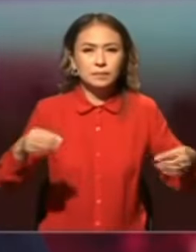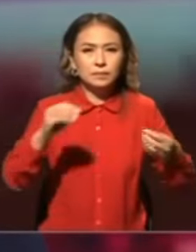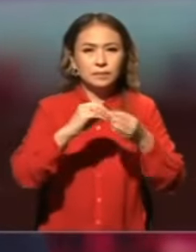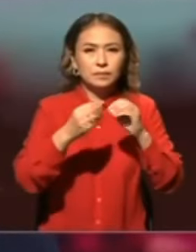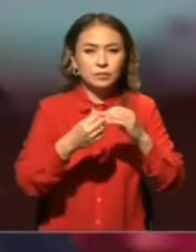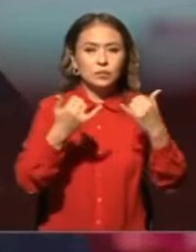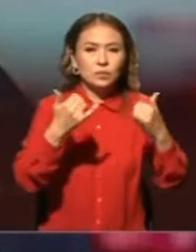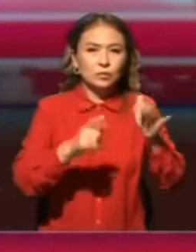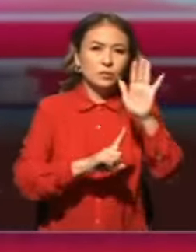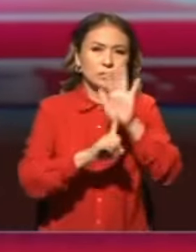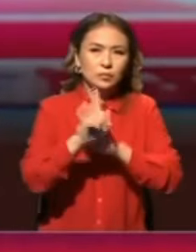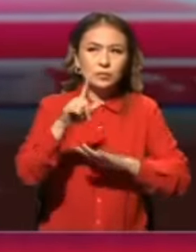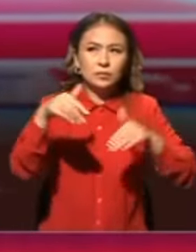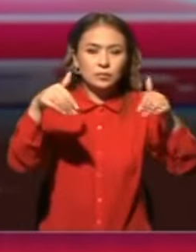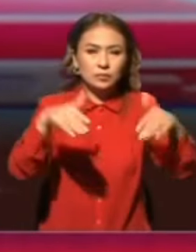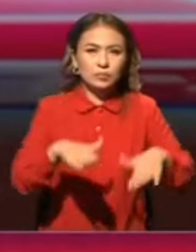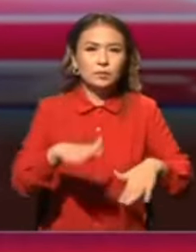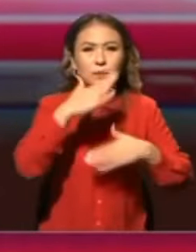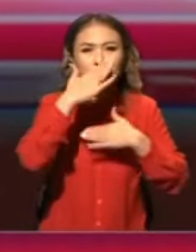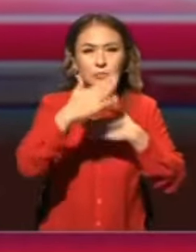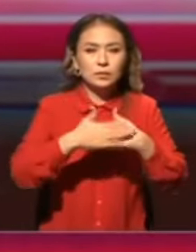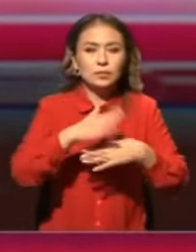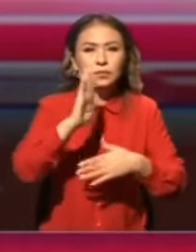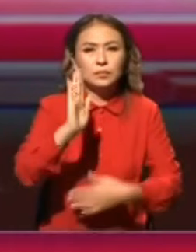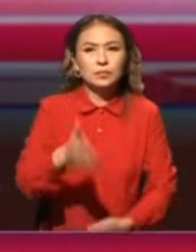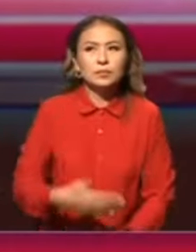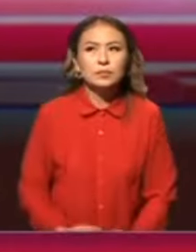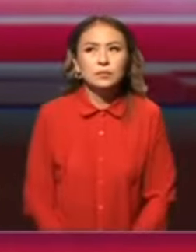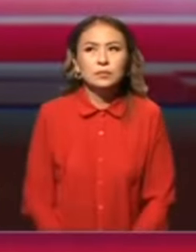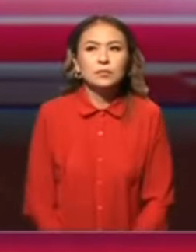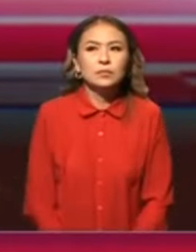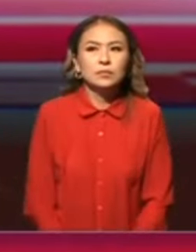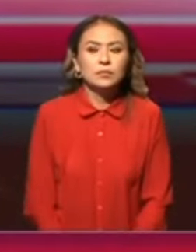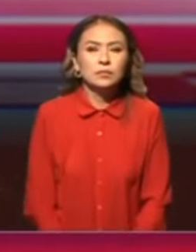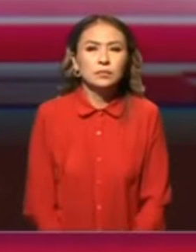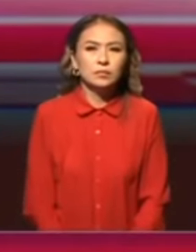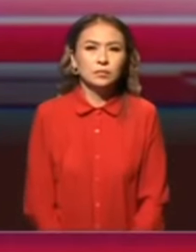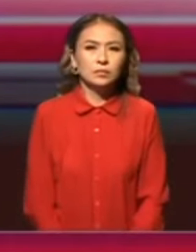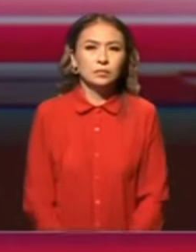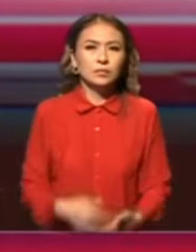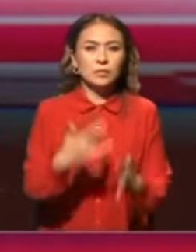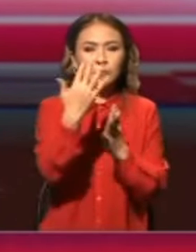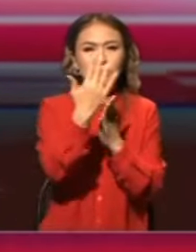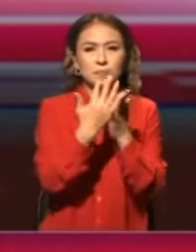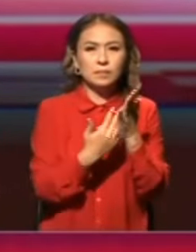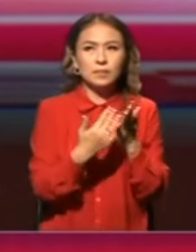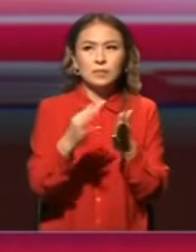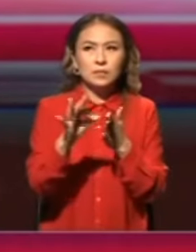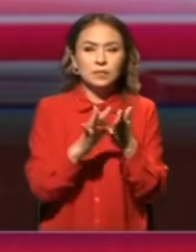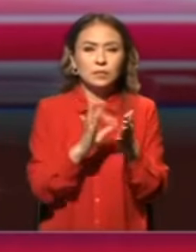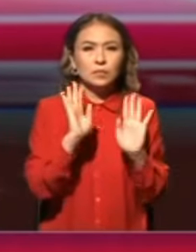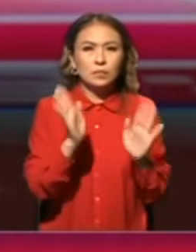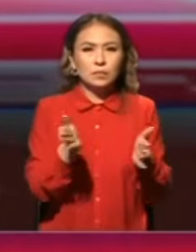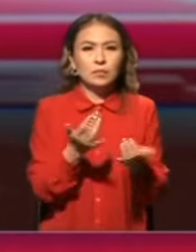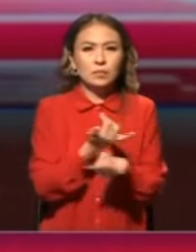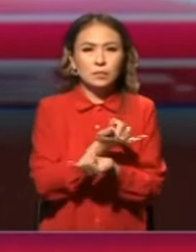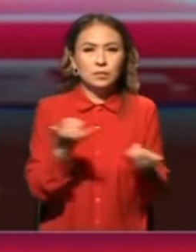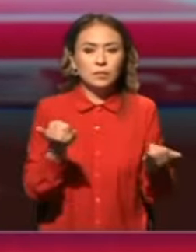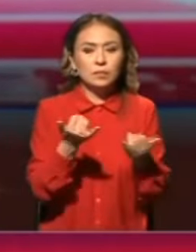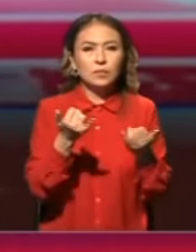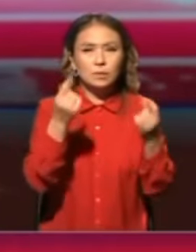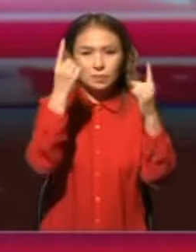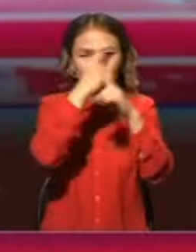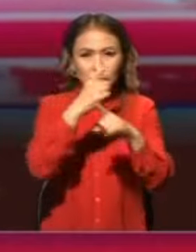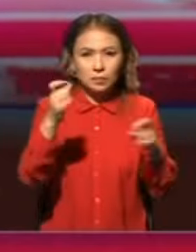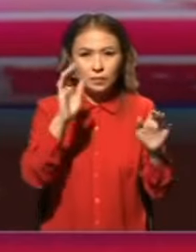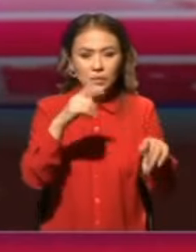қазір қарастырып, бір шешім осы жақын арада шығады деп түрлі нұсқалары бар, бірден айтып өтейін. Соны шығарамыз.